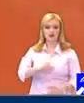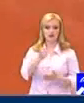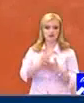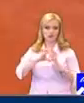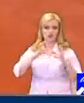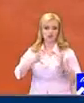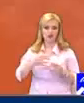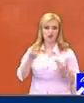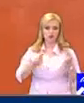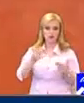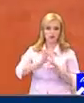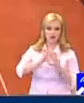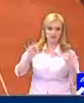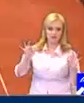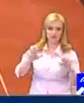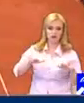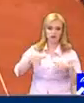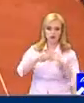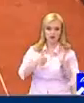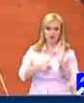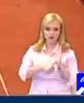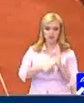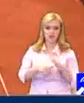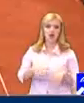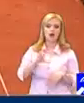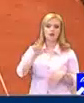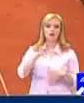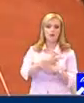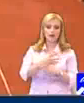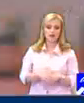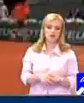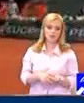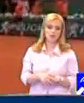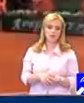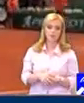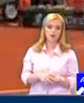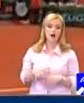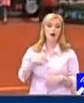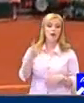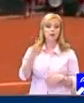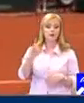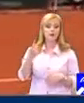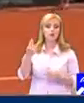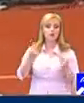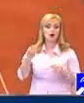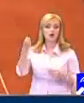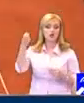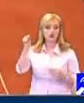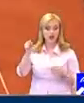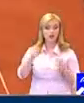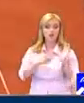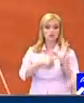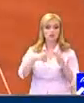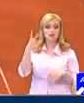mondial a făcut un meci perfect în fața locului 16 WTA-i, belgeanca Elise Mertens. Halep a defilat în primul set, pe care l-a câștigat cu 6-2.